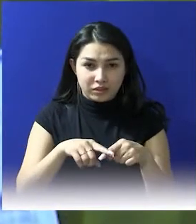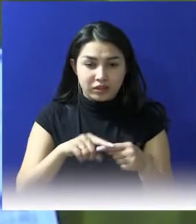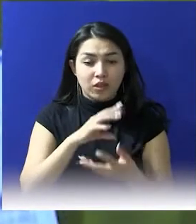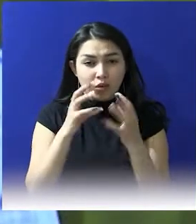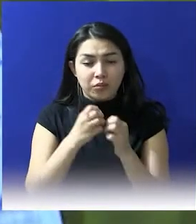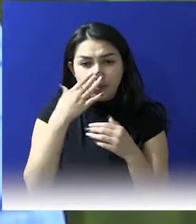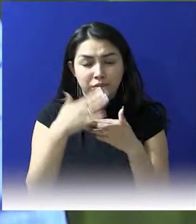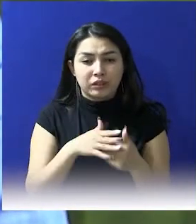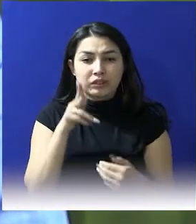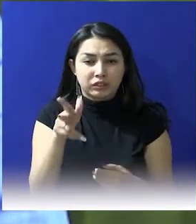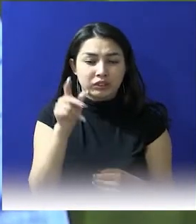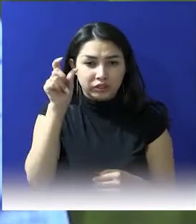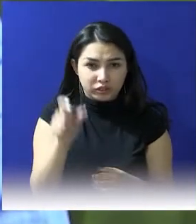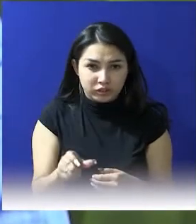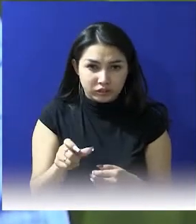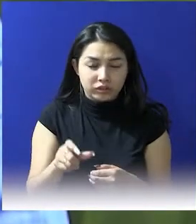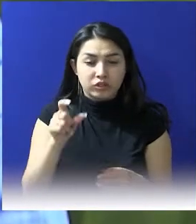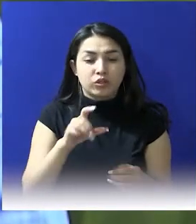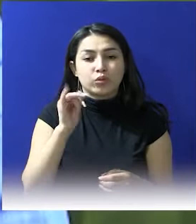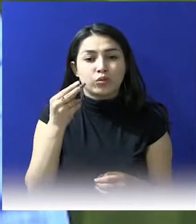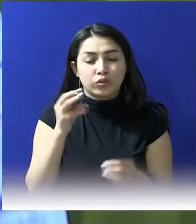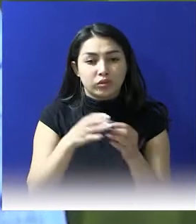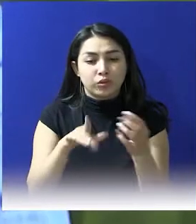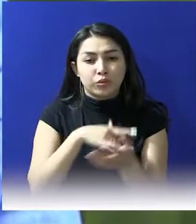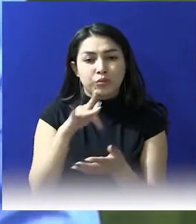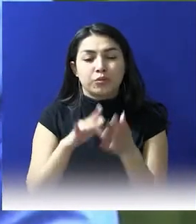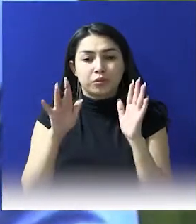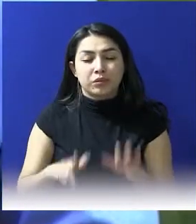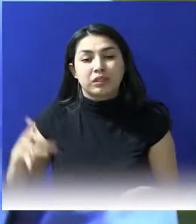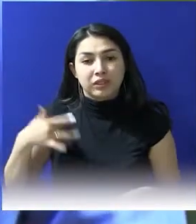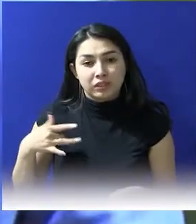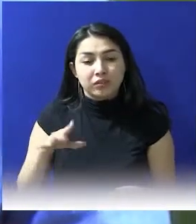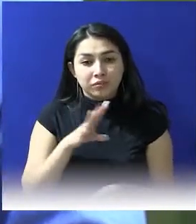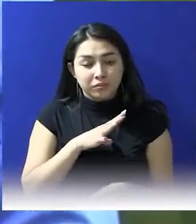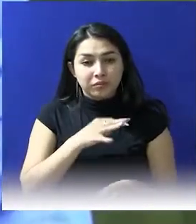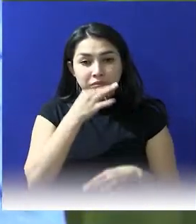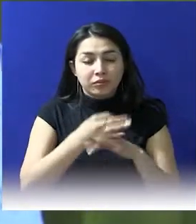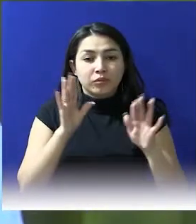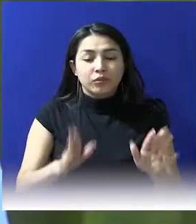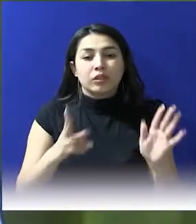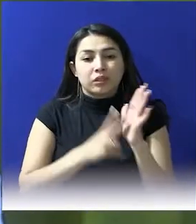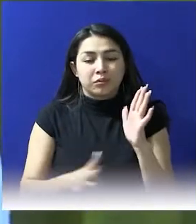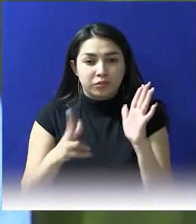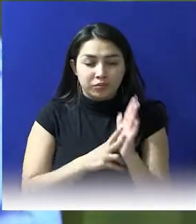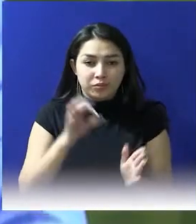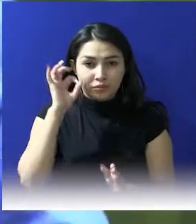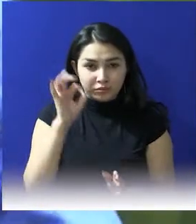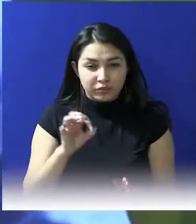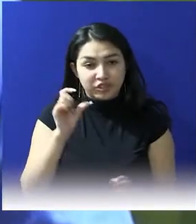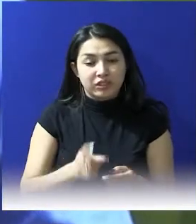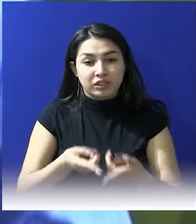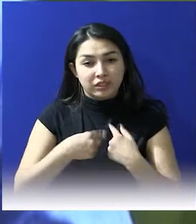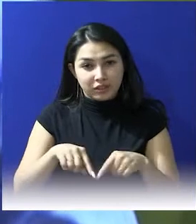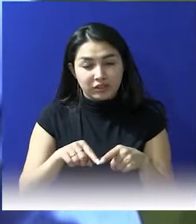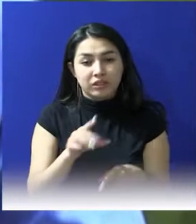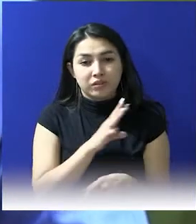партии. В результате более 3000 человек, состоящих на учете в Таразе, были исключены из рядов партии. Только 78%